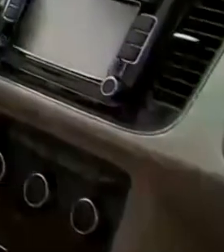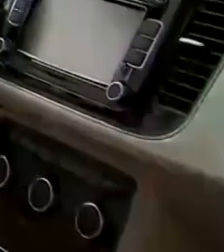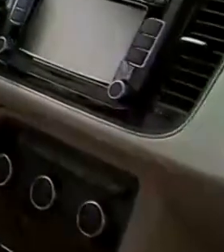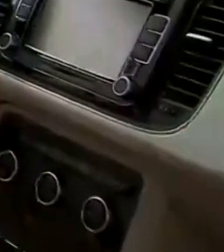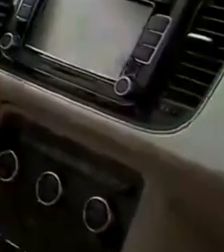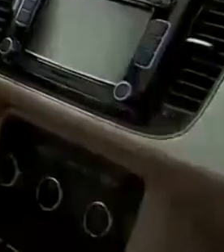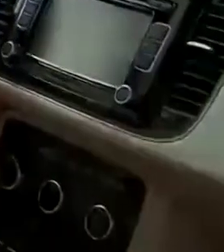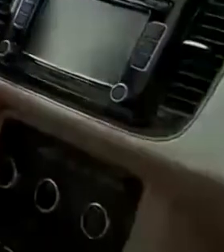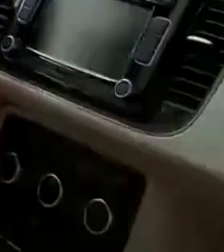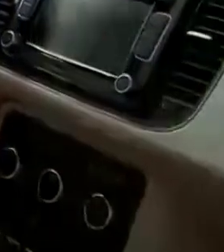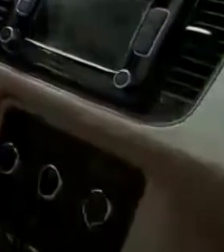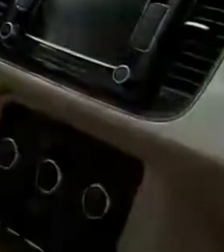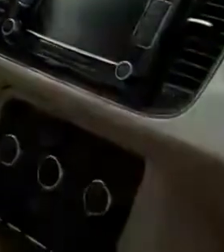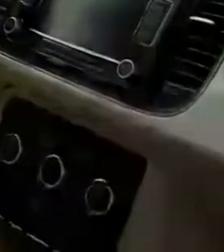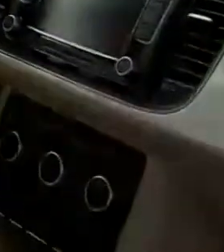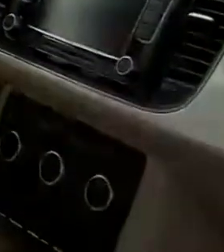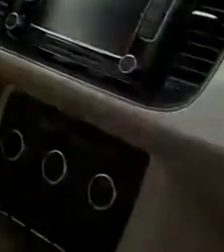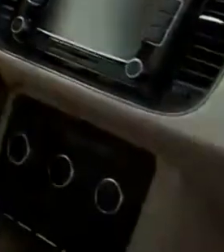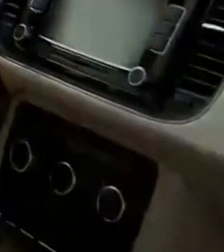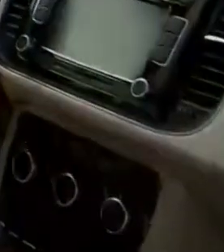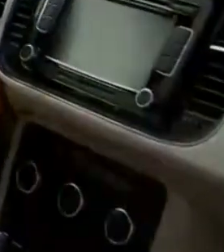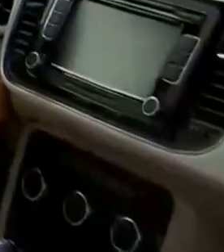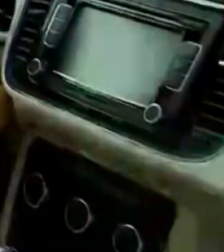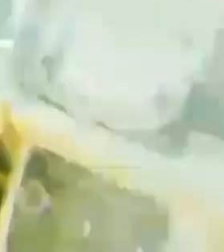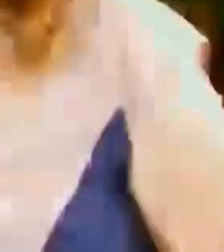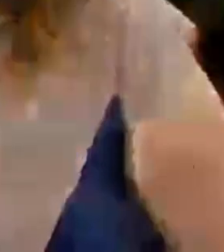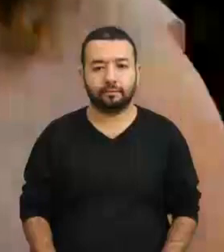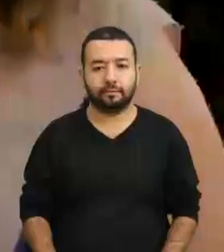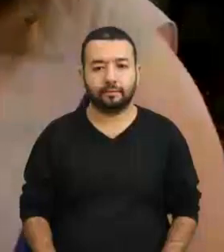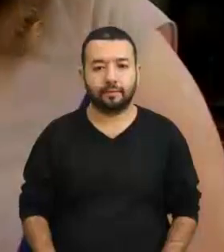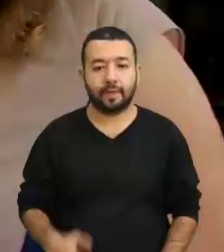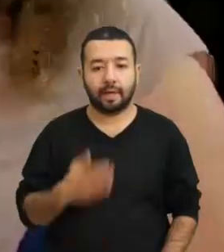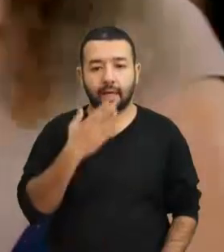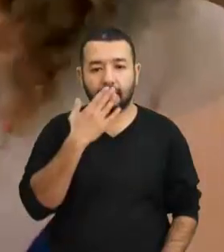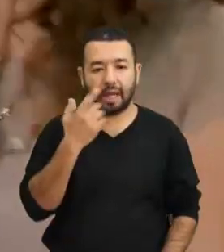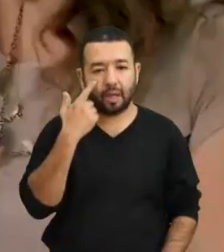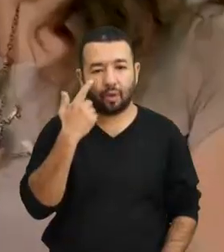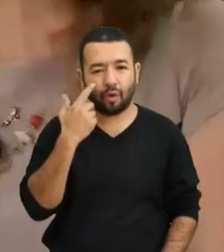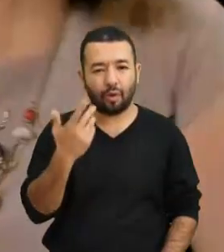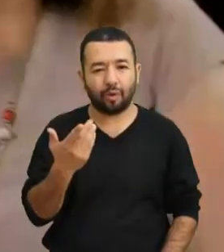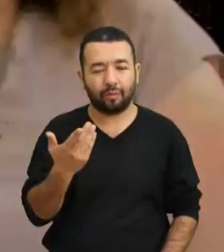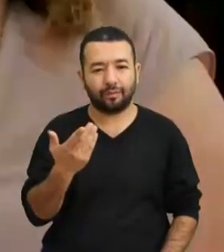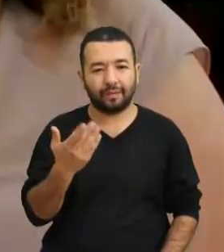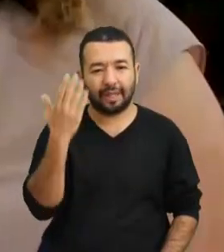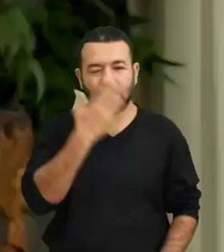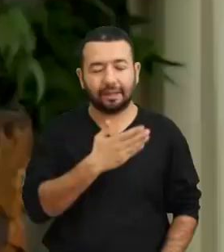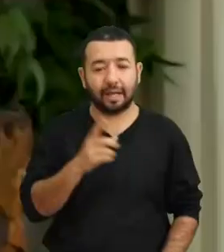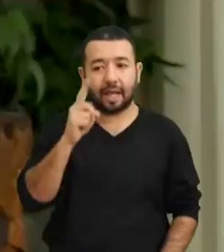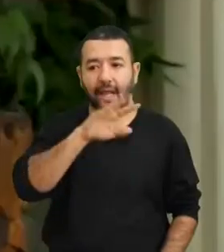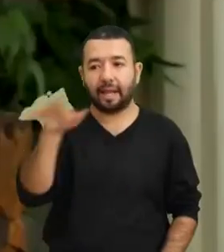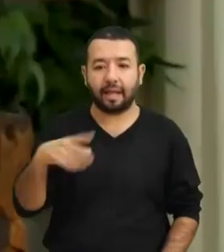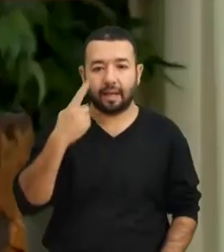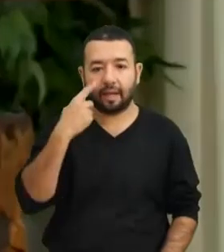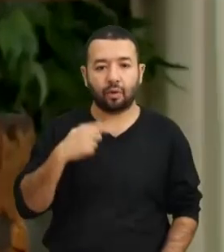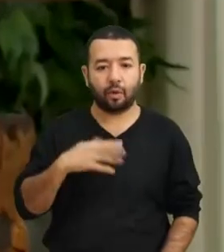anahtarı koltuğa yerleştirdi. Hay Allah diye kendi kendine hayıflanıyor şimdi. Görüyor musun Akseli'yi? Allah'tan ortalıkta